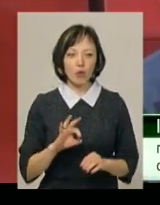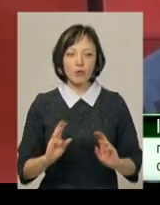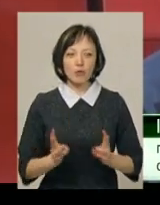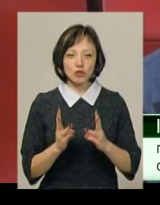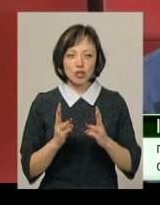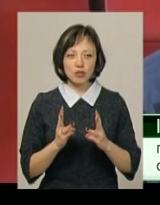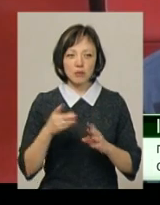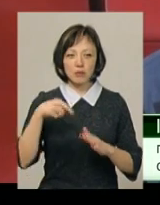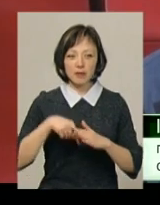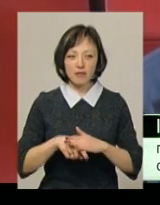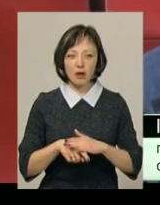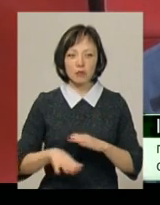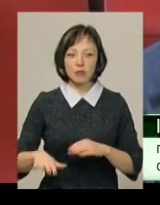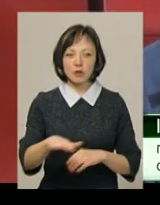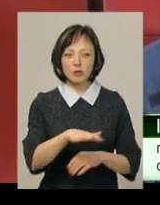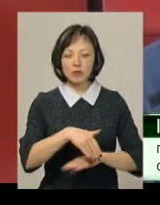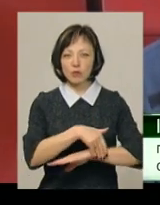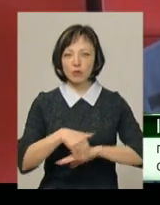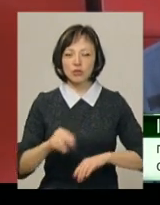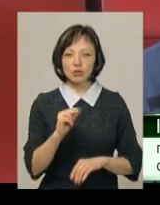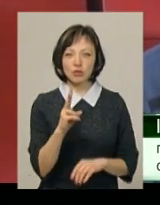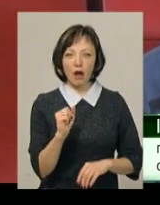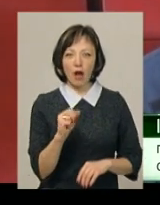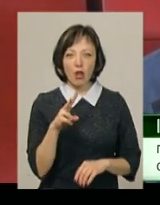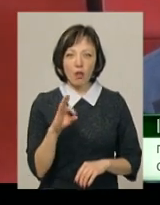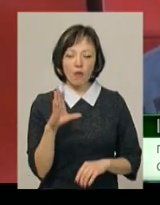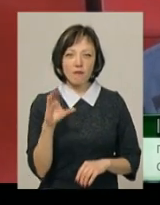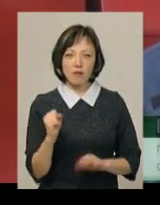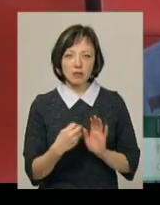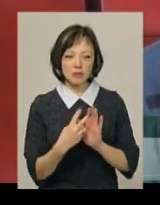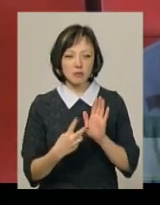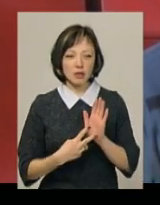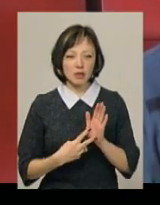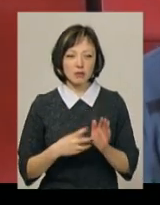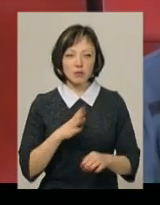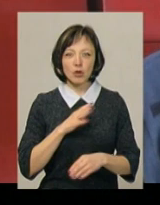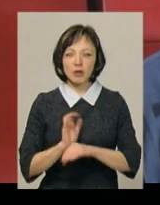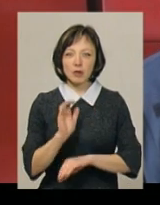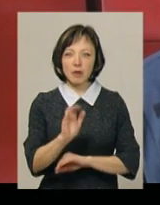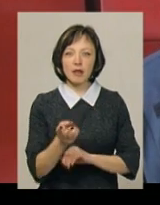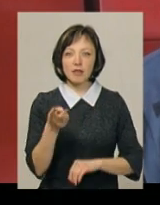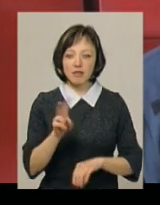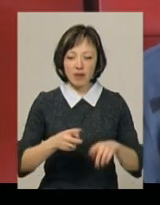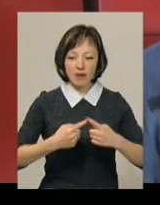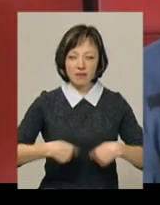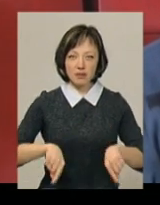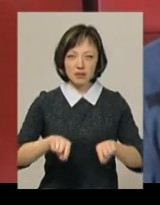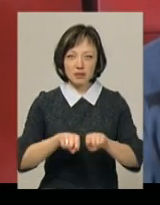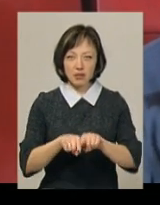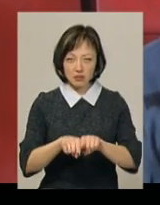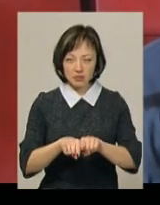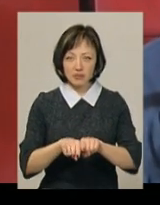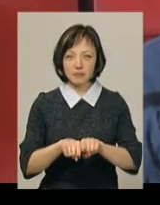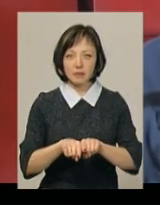підвальному приміщенні по вулиці Чкалова, 17. На місце виклику було направлено два відділення 3-ї державної рятувальної